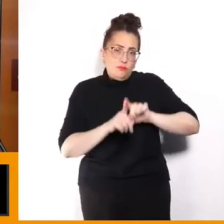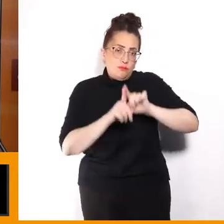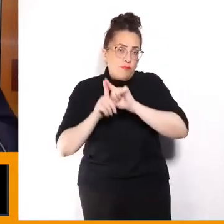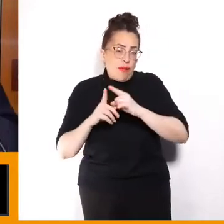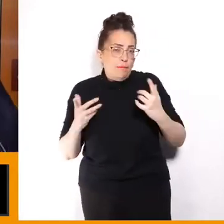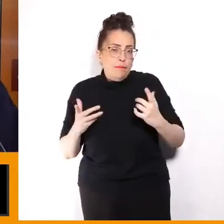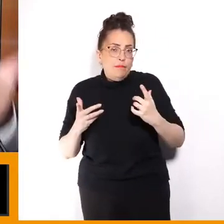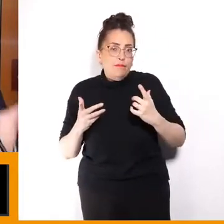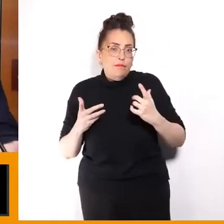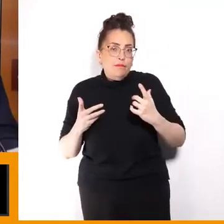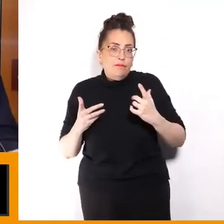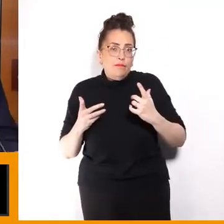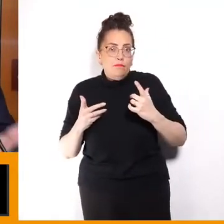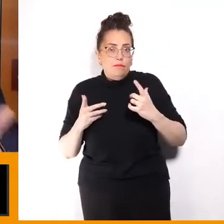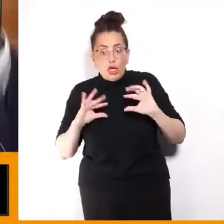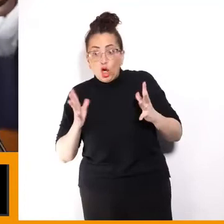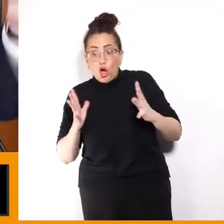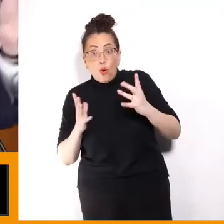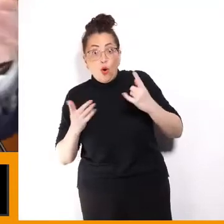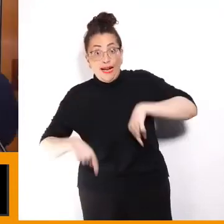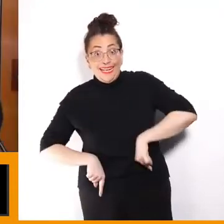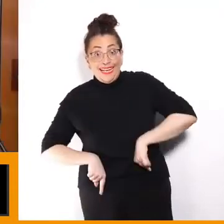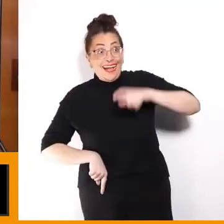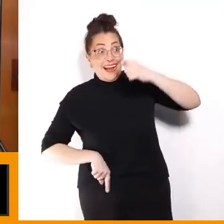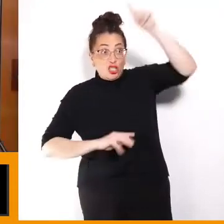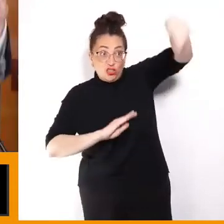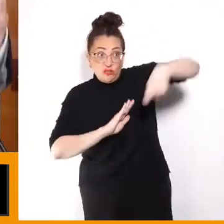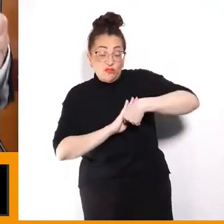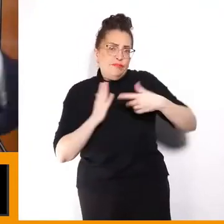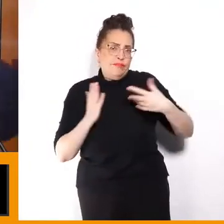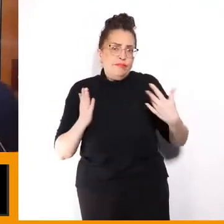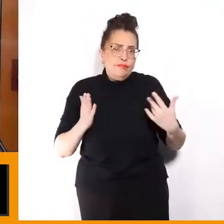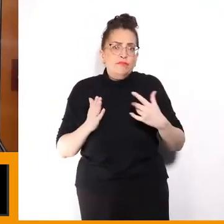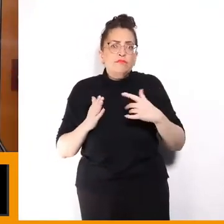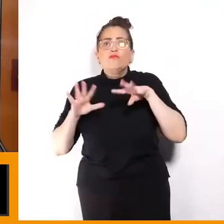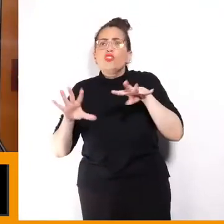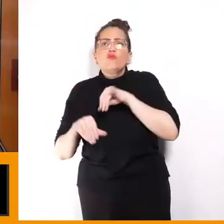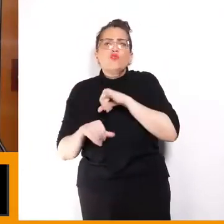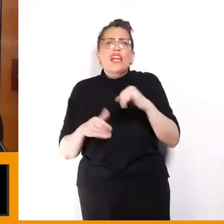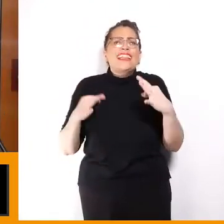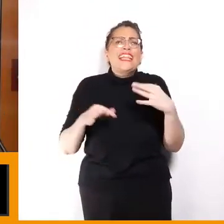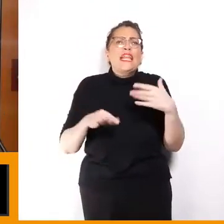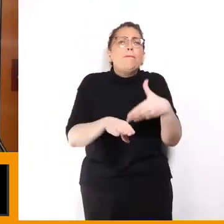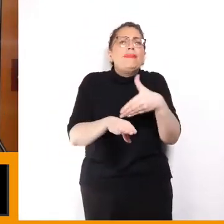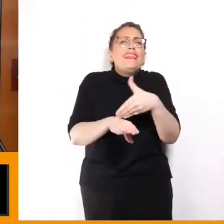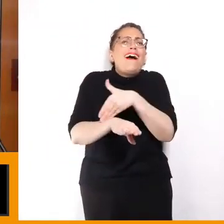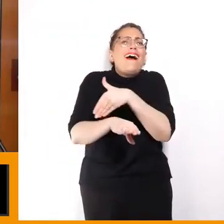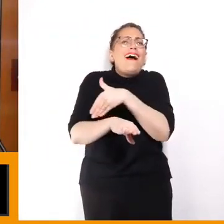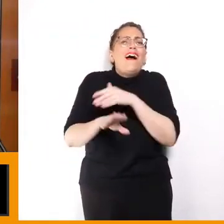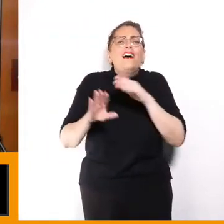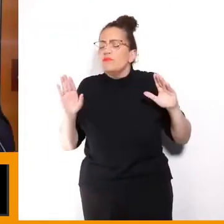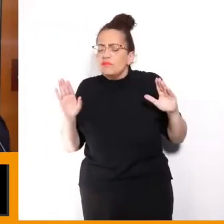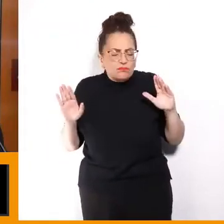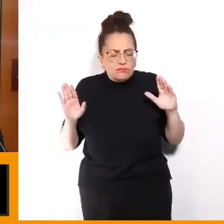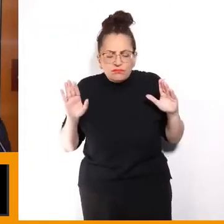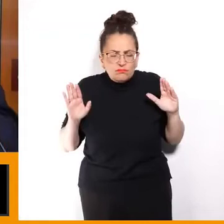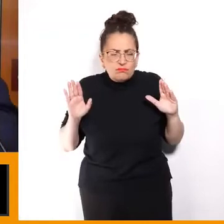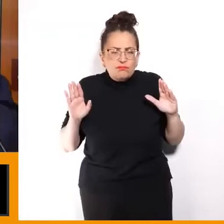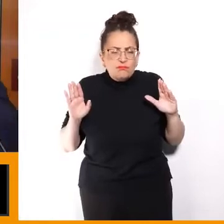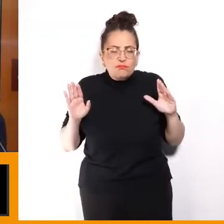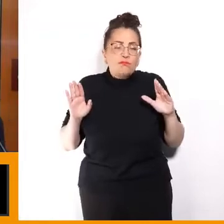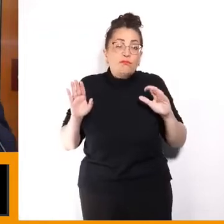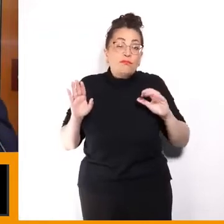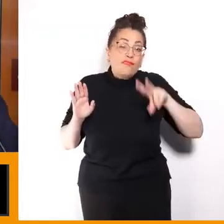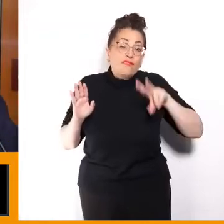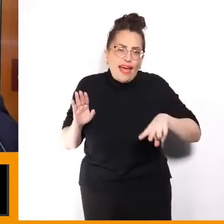ça sur des moyens financiers supplémentaires. Alors, vous les avez estimés entre 9 et 10 milliards, je crois, dans l'étude. on a besoin de regarder, mais clairement, on voit bien qu'il faut